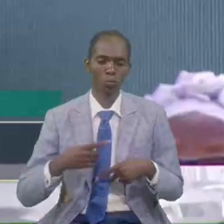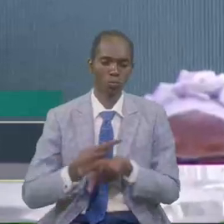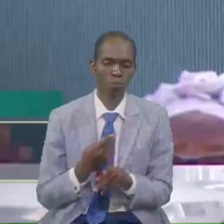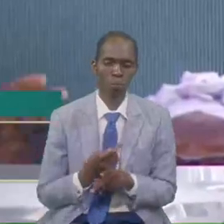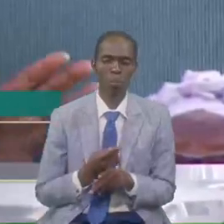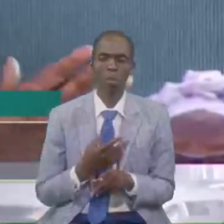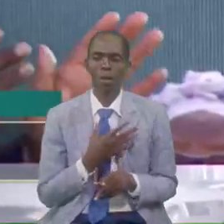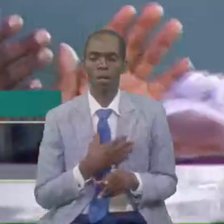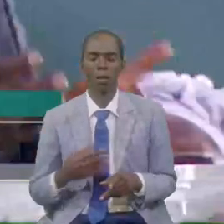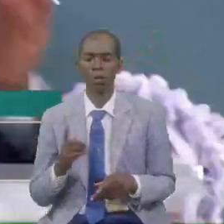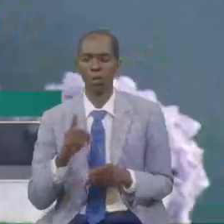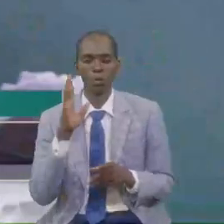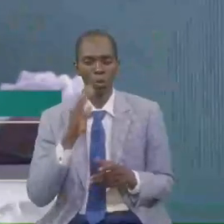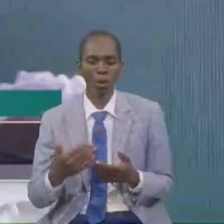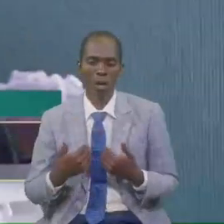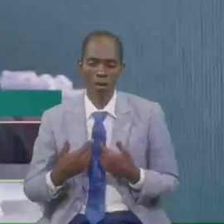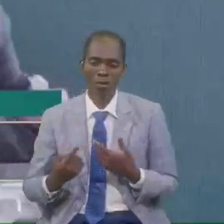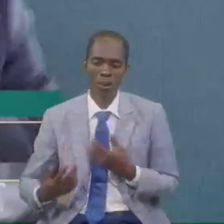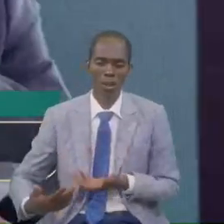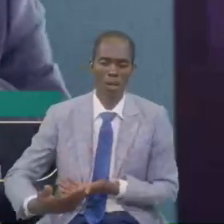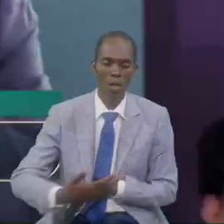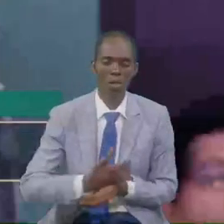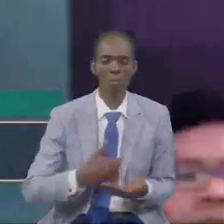pour avoir la moisson,